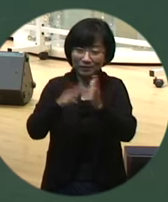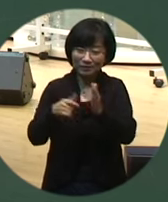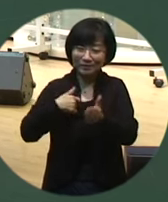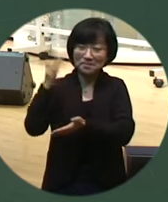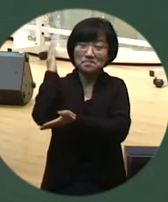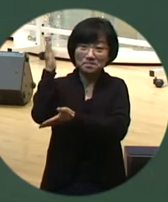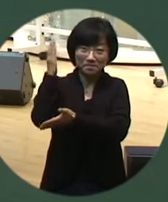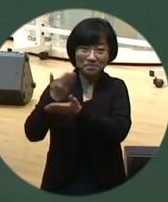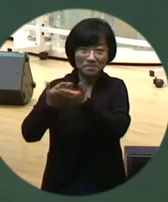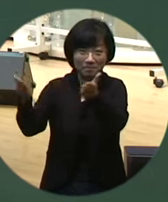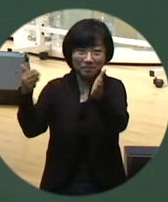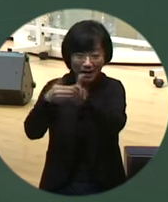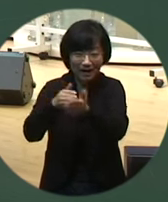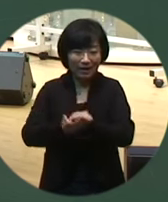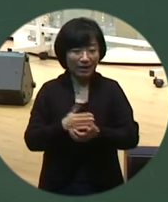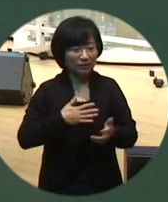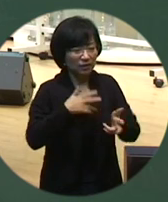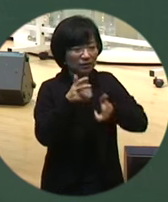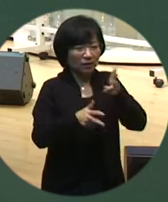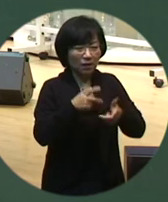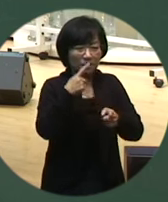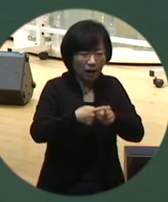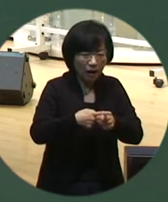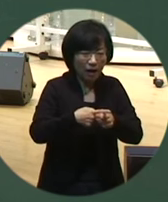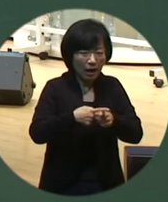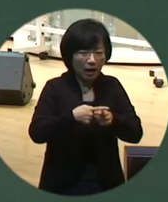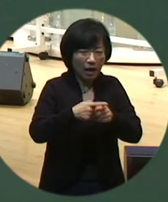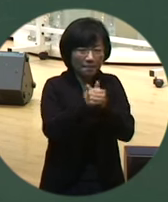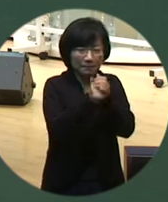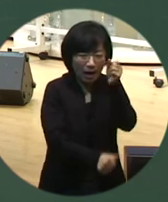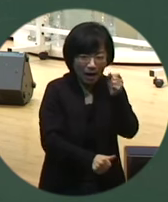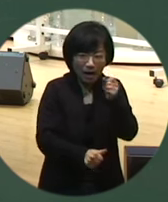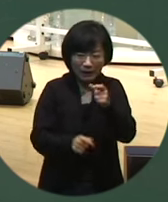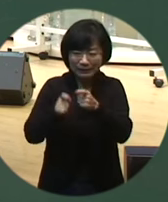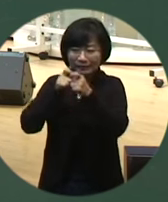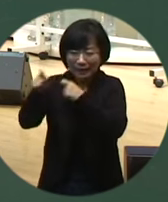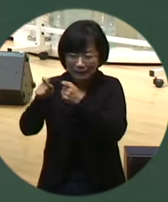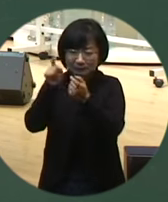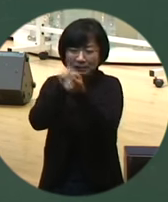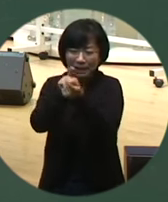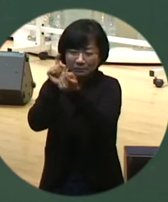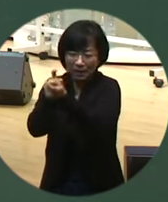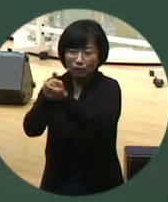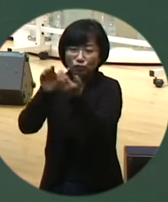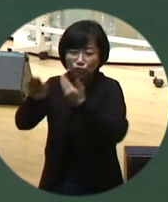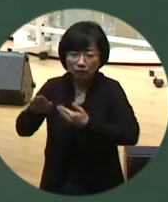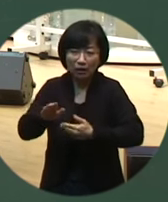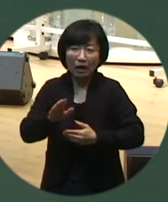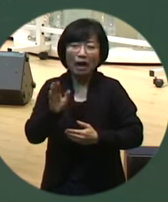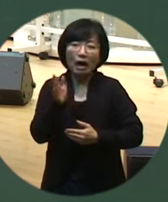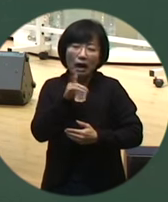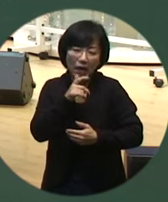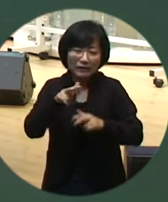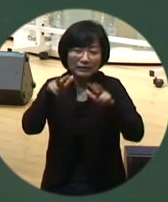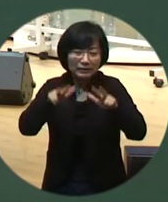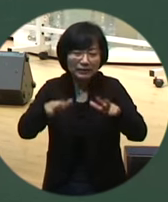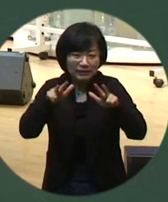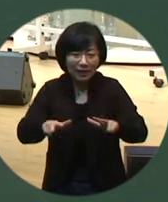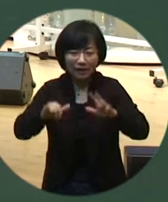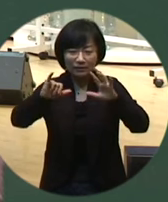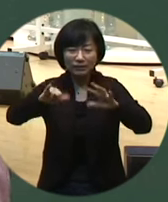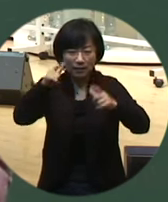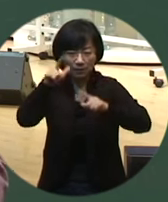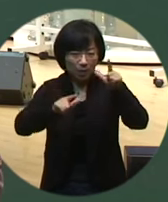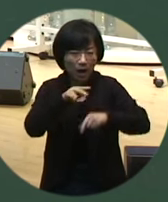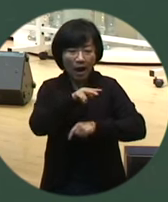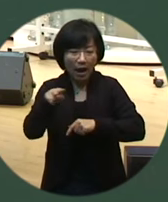사업하다가 조금 실패하고 사기당해보고 이제 내가 세상을 알 것 같다라고 하는 사람이 있거든요. I said this in the morning to our business people. There are some people who are